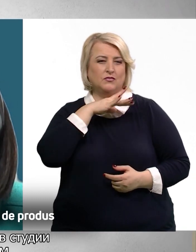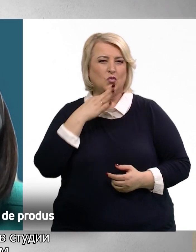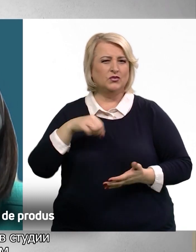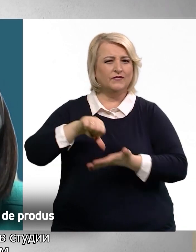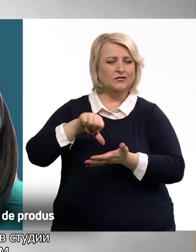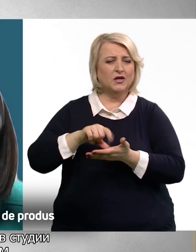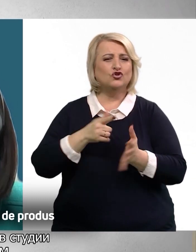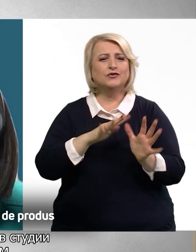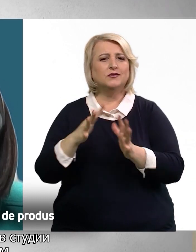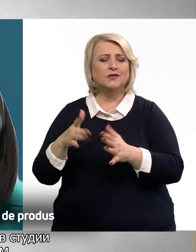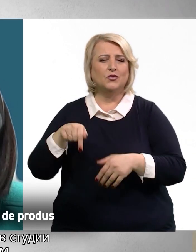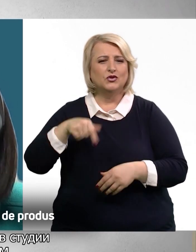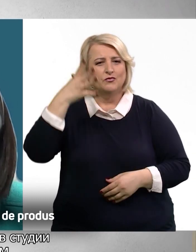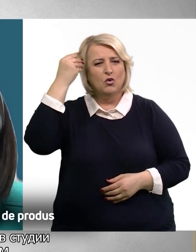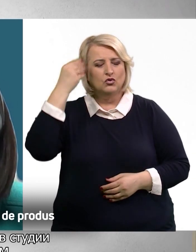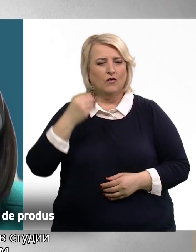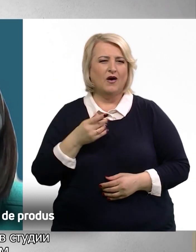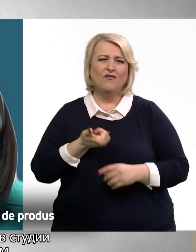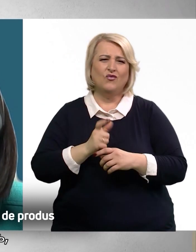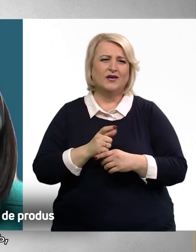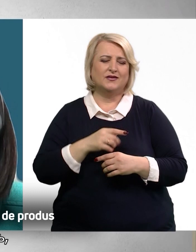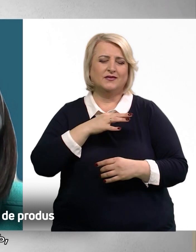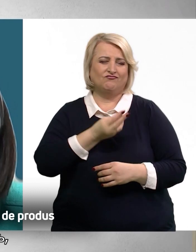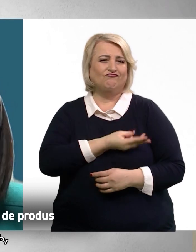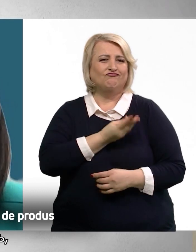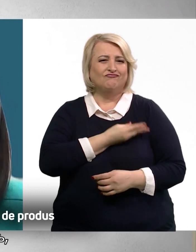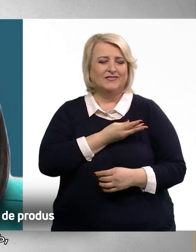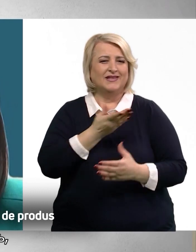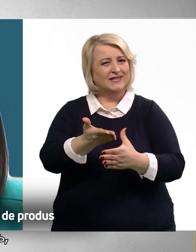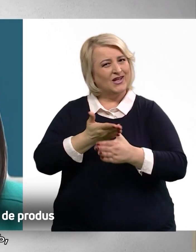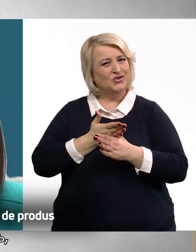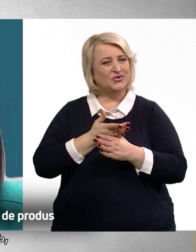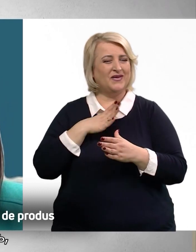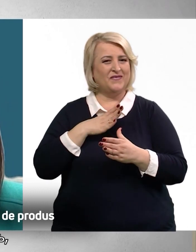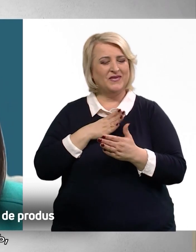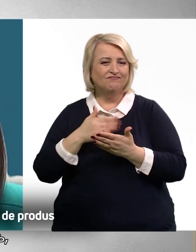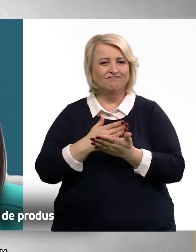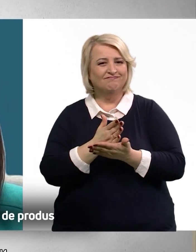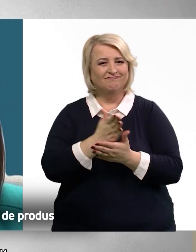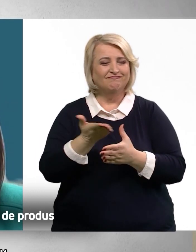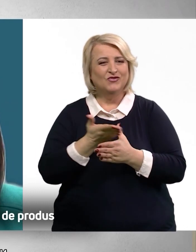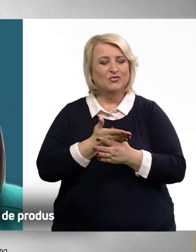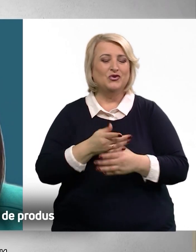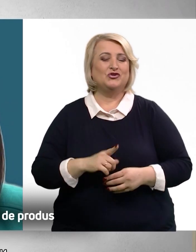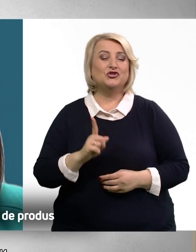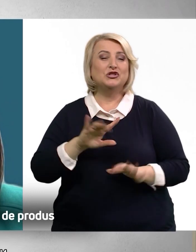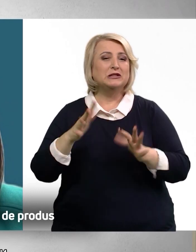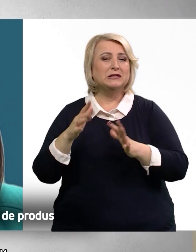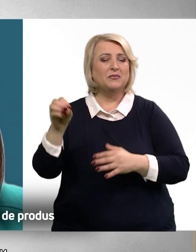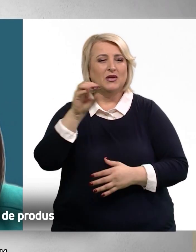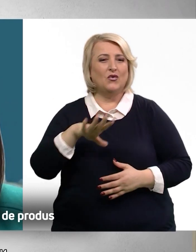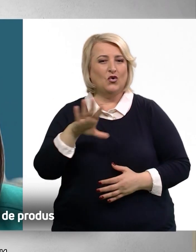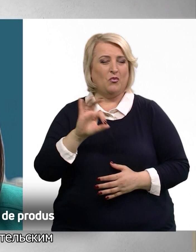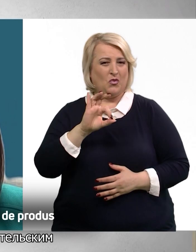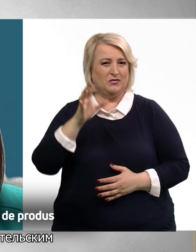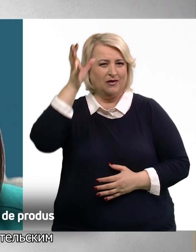intervenții aici în studio despre ce se întâmplă în Republica Moldova, dar foarte mult ne-am dorit să ne ajuți și să fie un ghid, să înțelegem ce se întâmplă